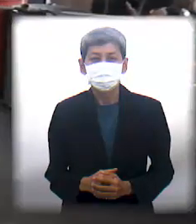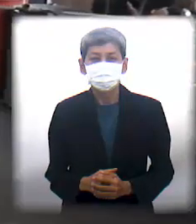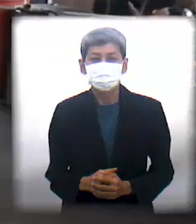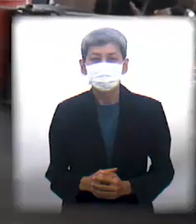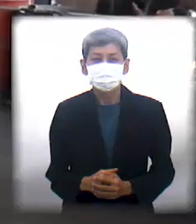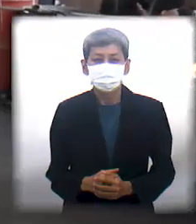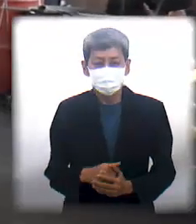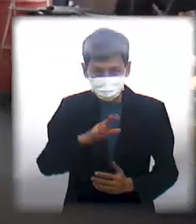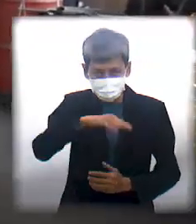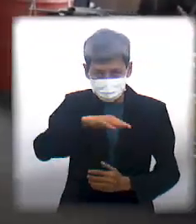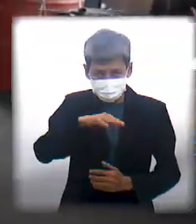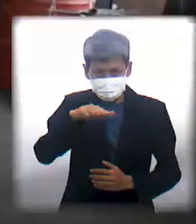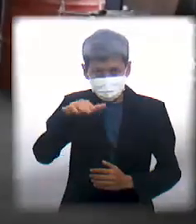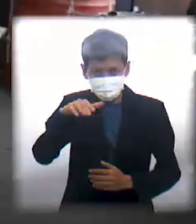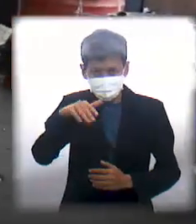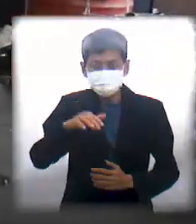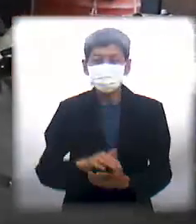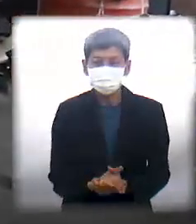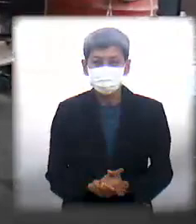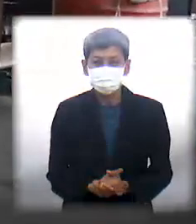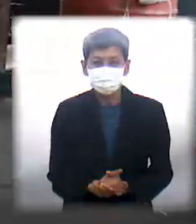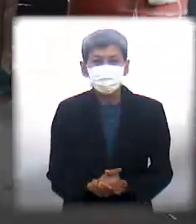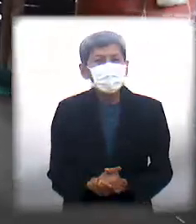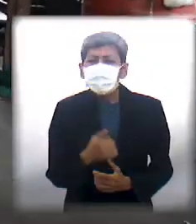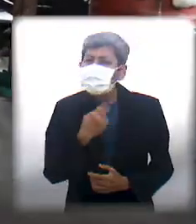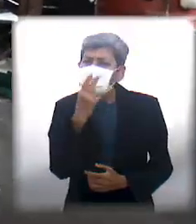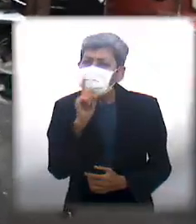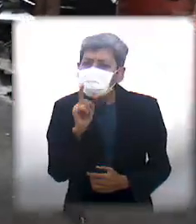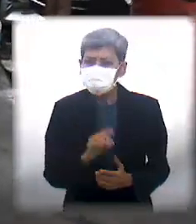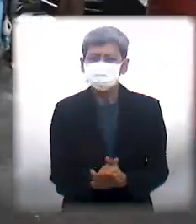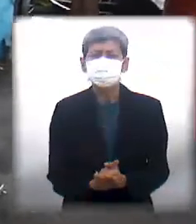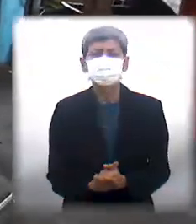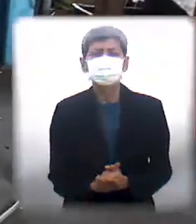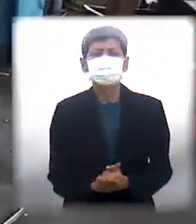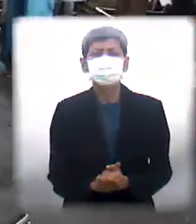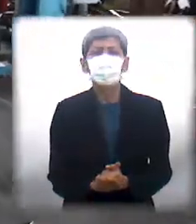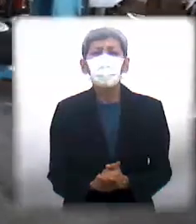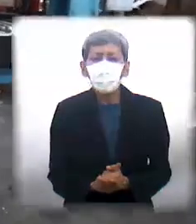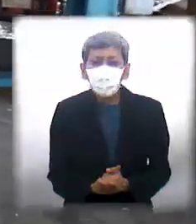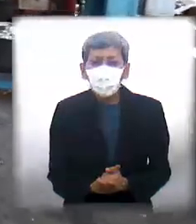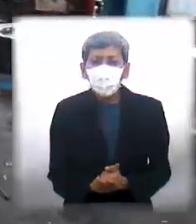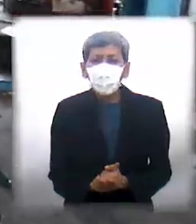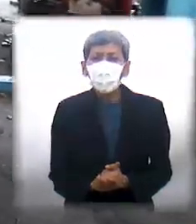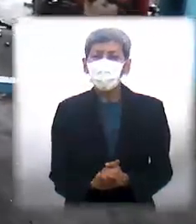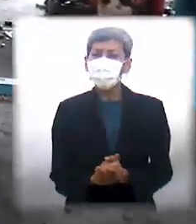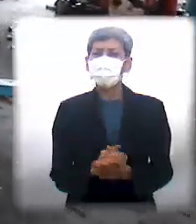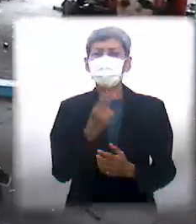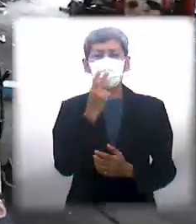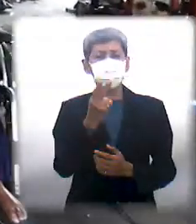พี่หยิบปืนลมตัวนี้ได้ไหมล่ะ ได้ครับอันนี้คือเรียกว่า ปืนลมครับ ปืนลมโอ้โห ป๊อกลมครับ